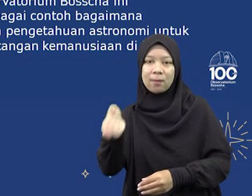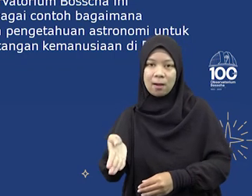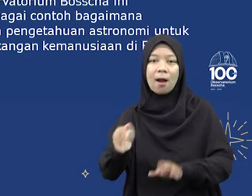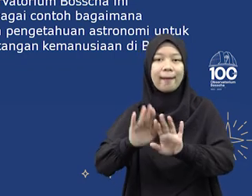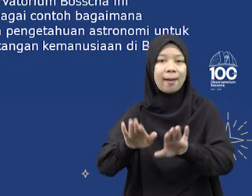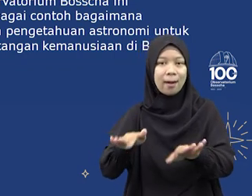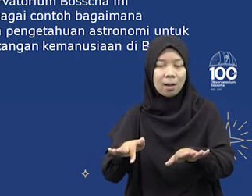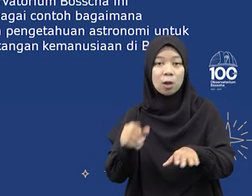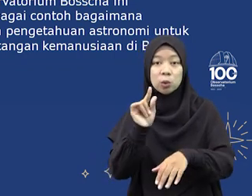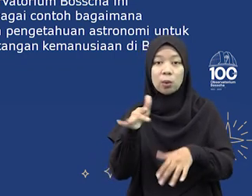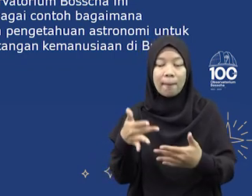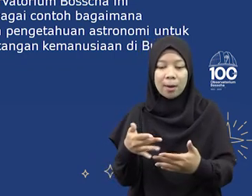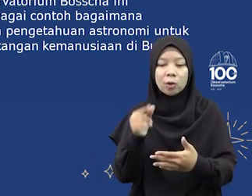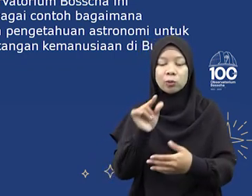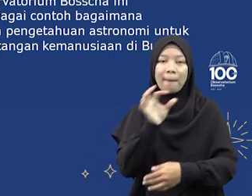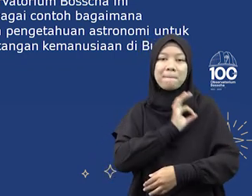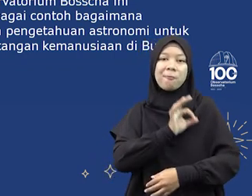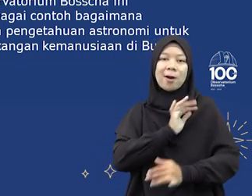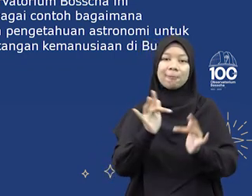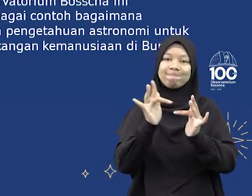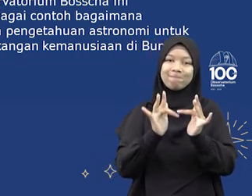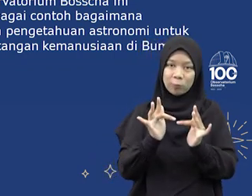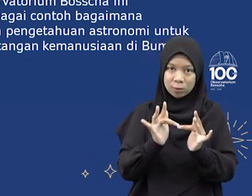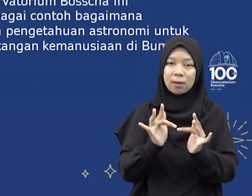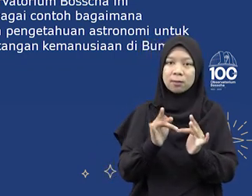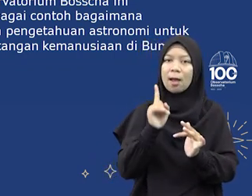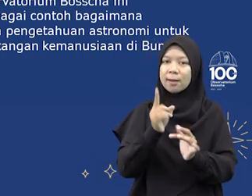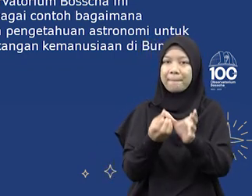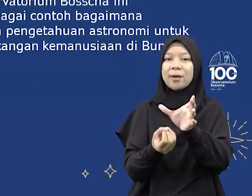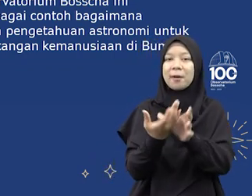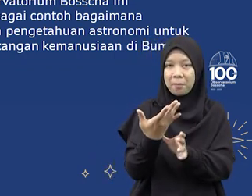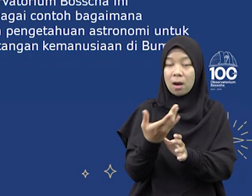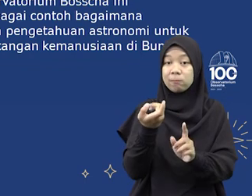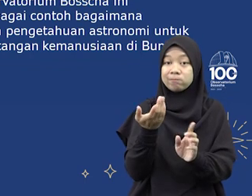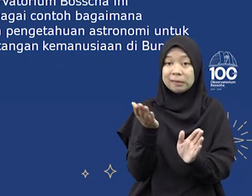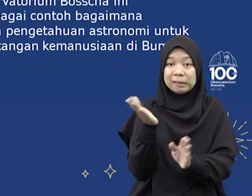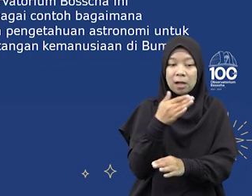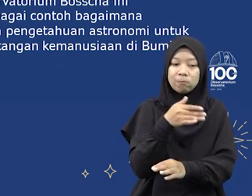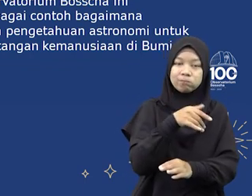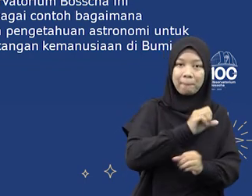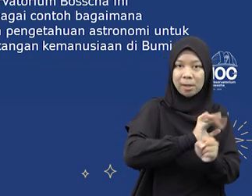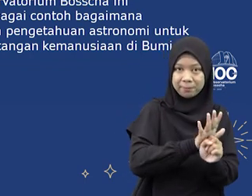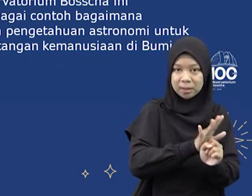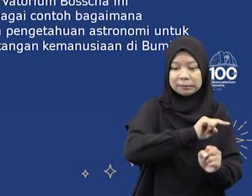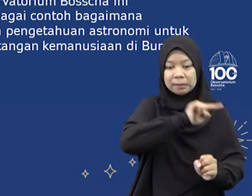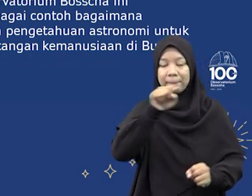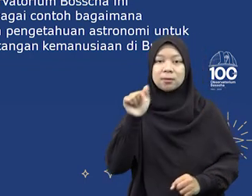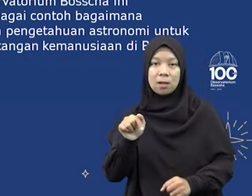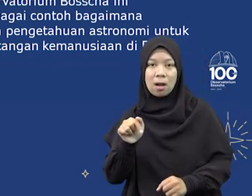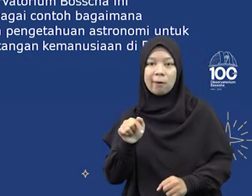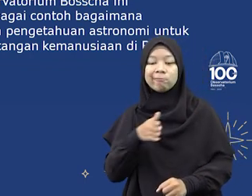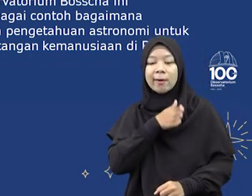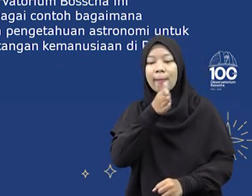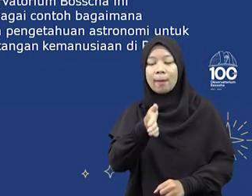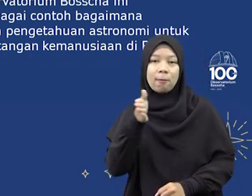memanfaatkan platform daring yang dikembangkan sejak awal pandemi program kelas daring astronomi telah mengunjungi